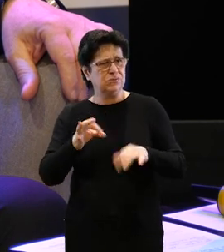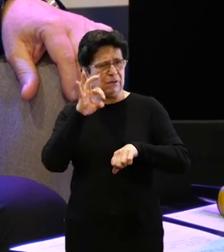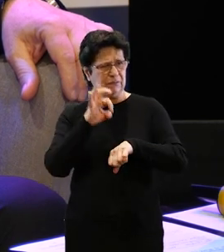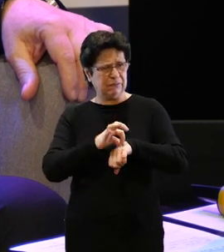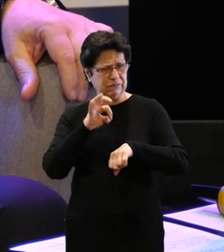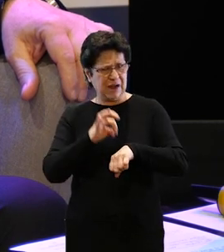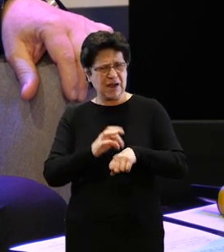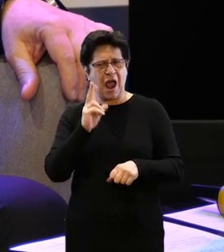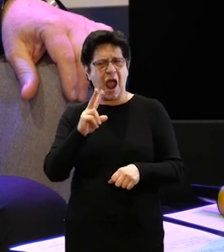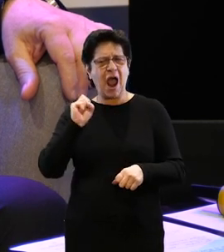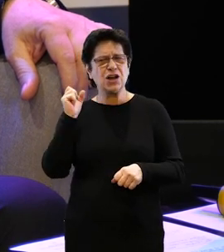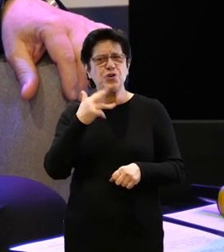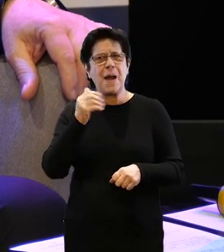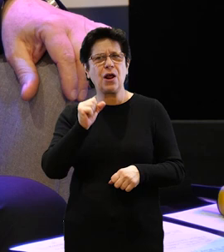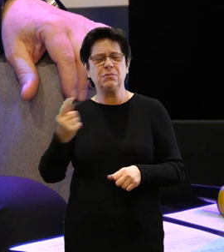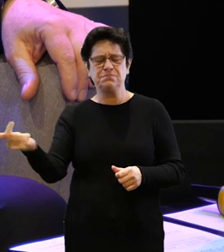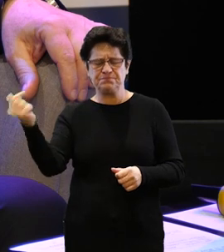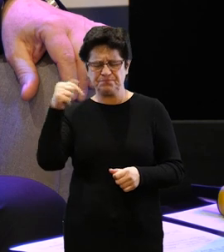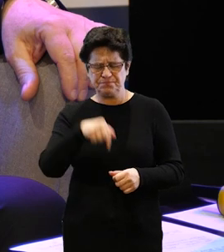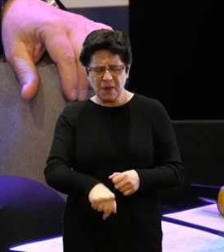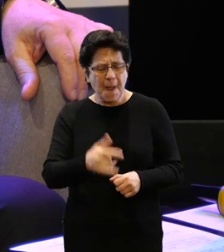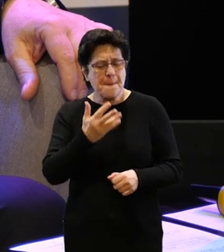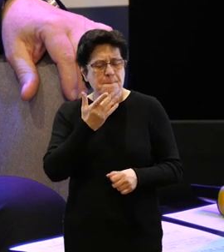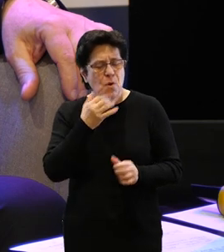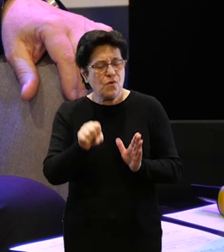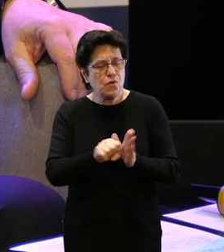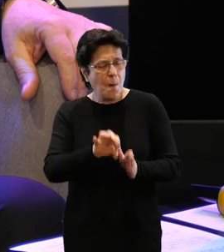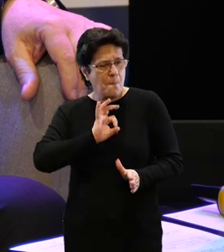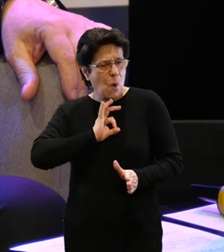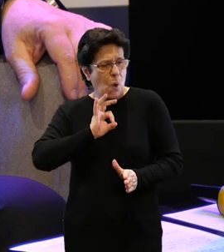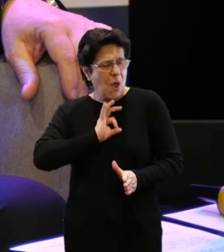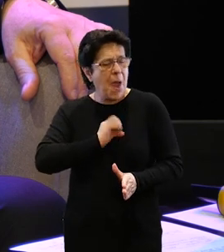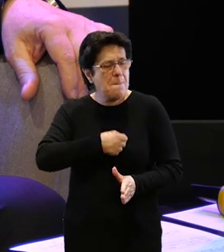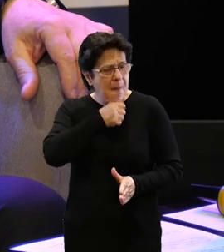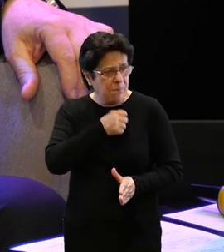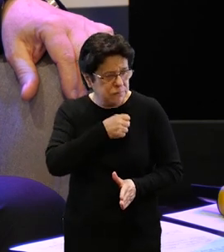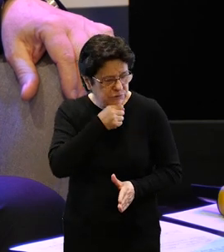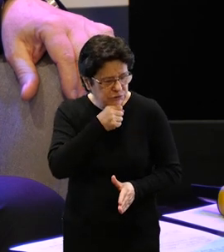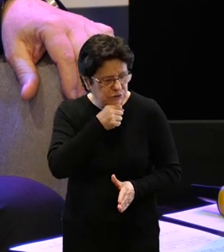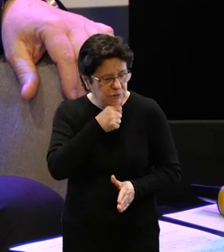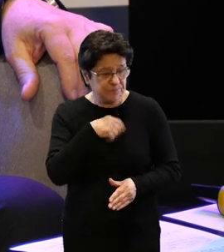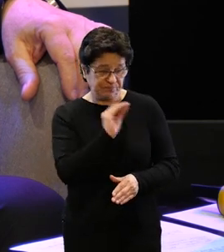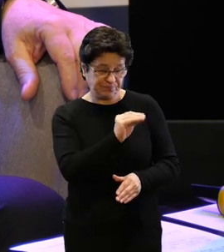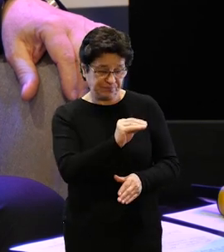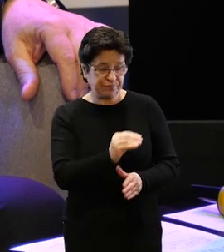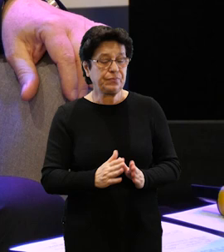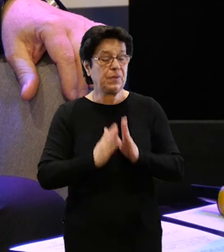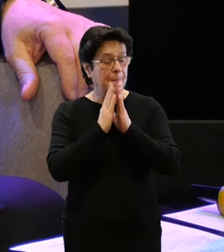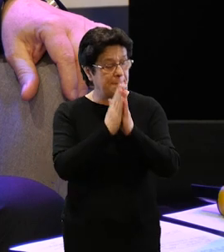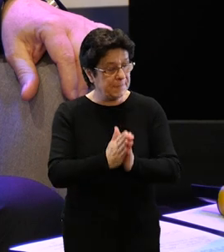Jacek kaczmarkowski mówi do mojej babci Pani fkl proszę panu